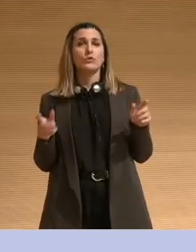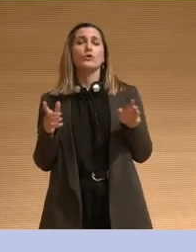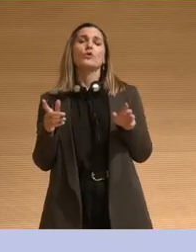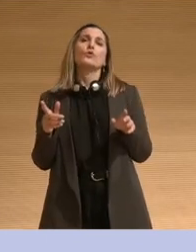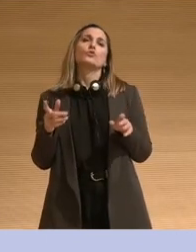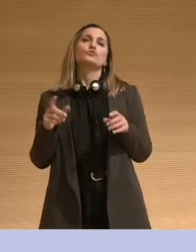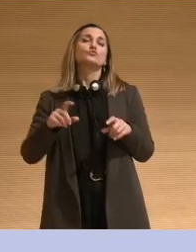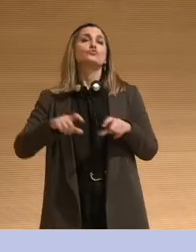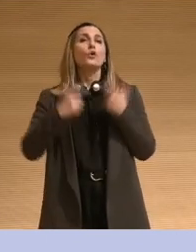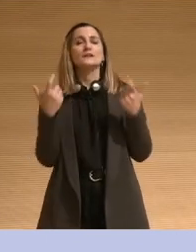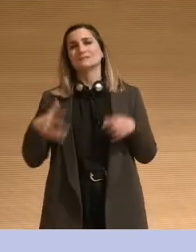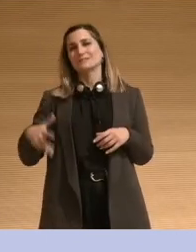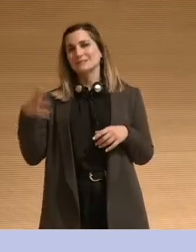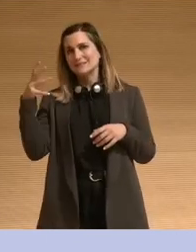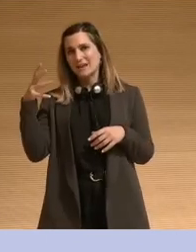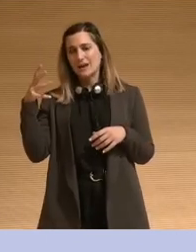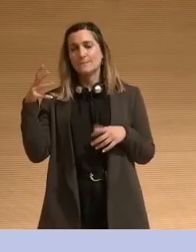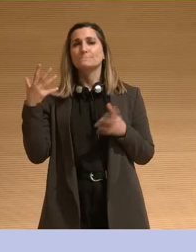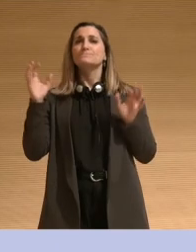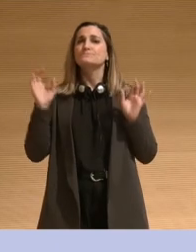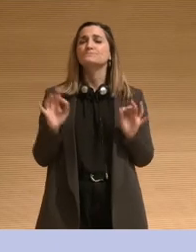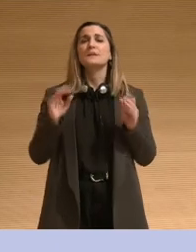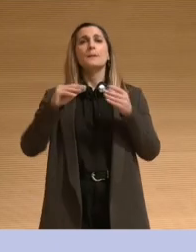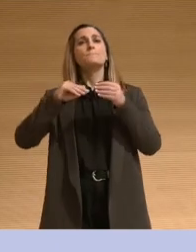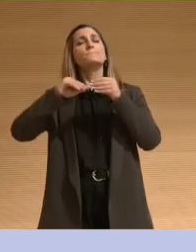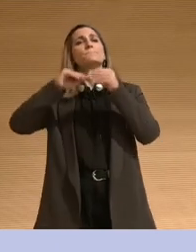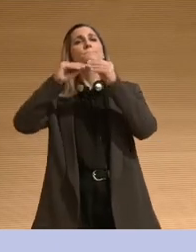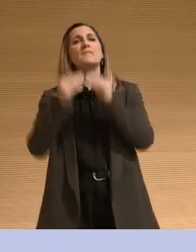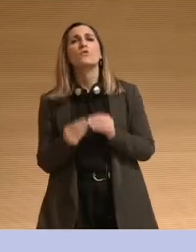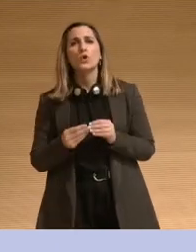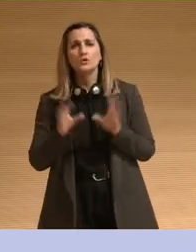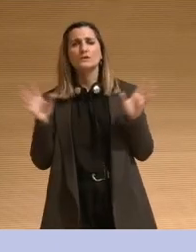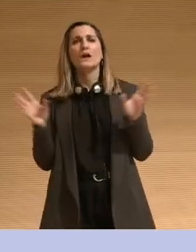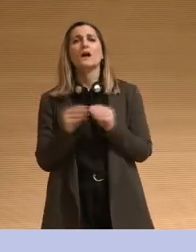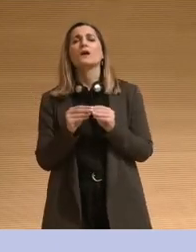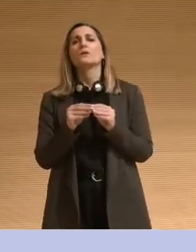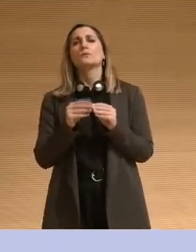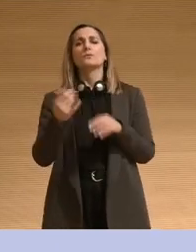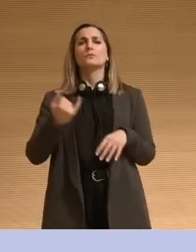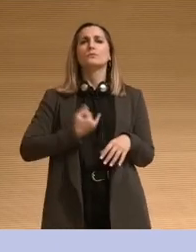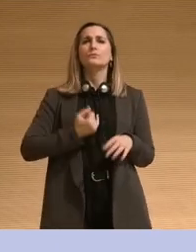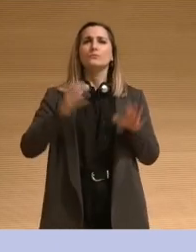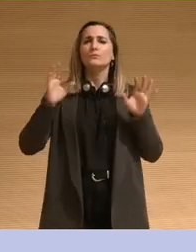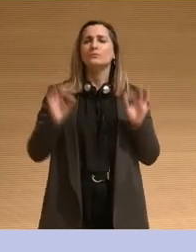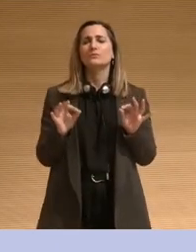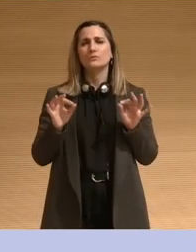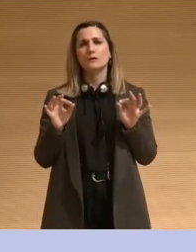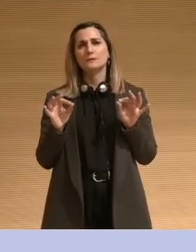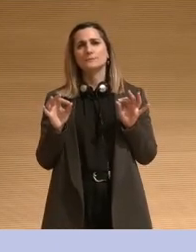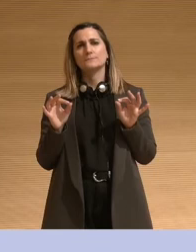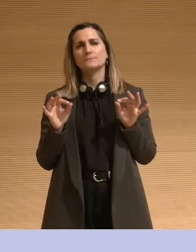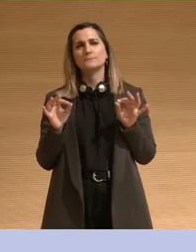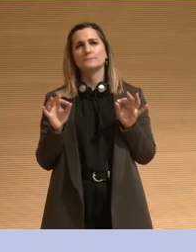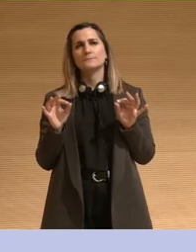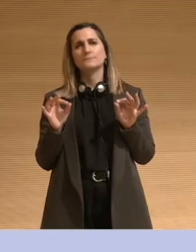προσχολικής ηλικίας, όμως βασισμένο σε μια μεθοδολογία Identity Informed και Trauma Sensitive.